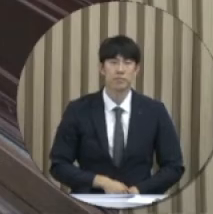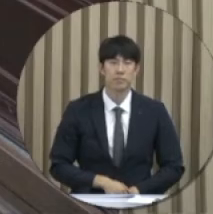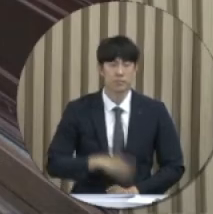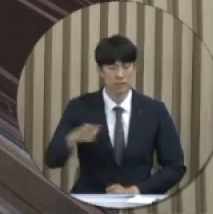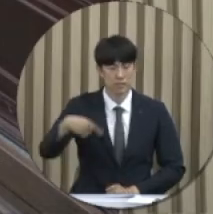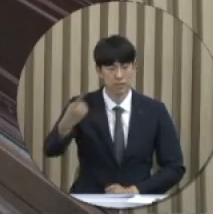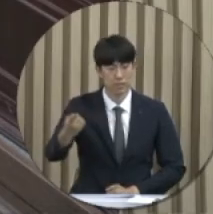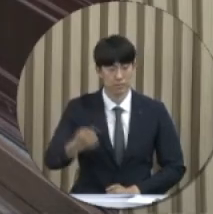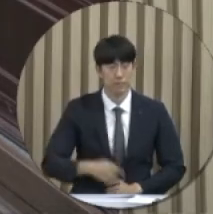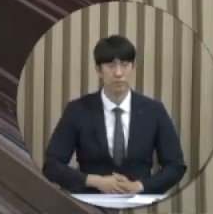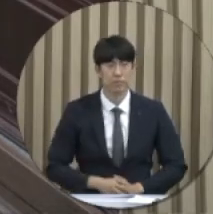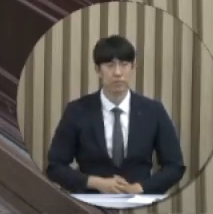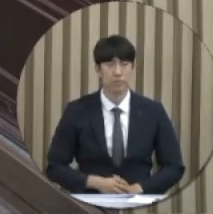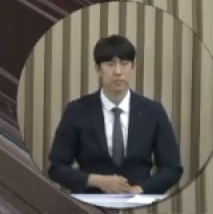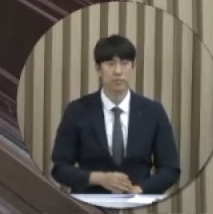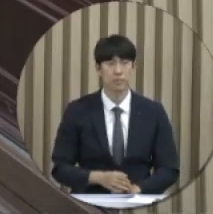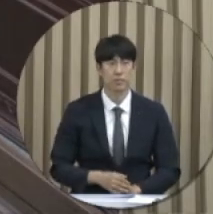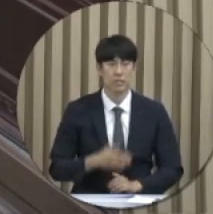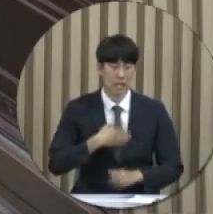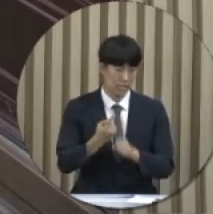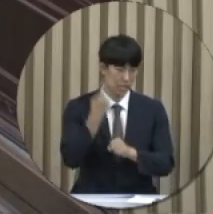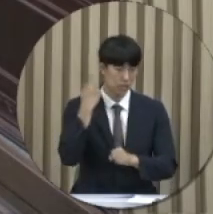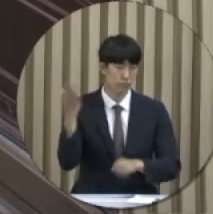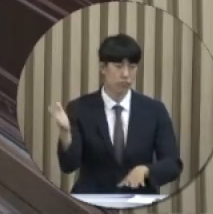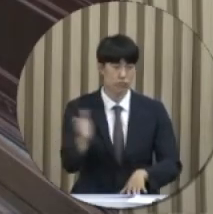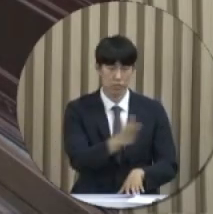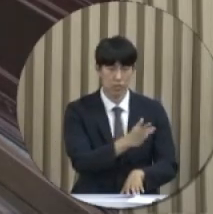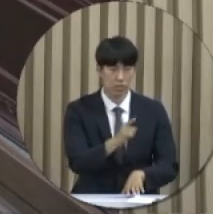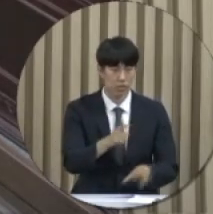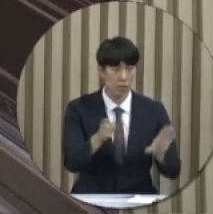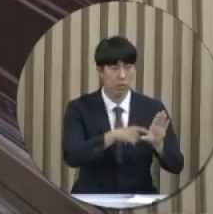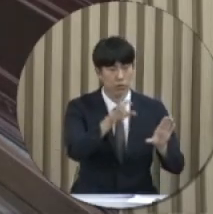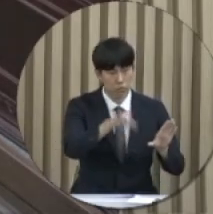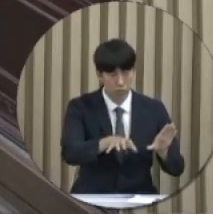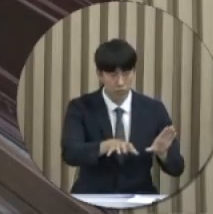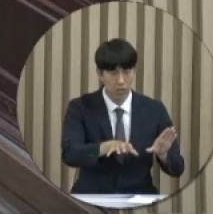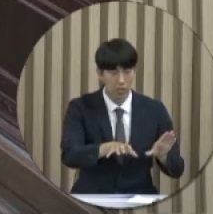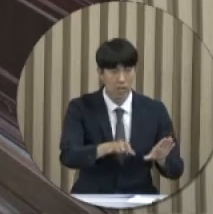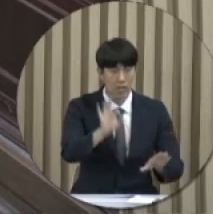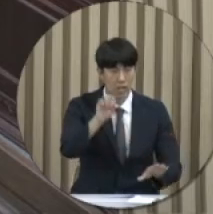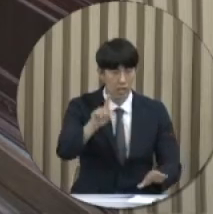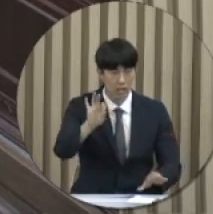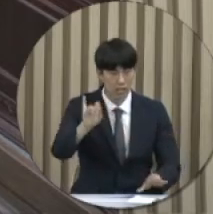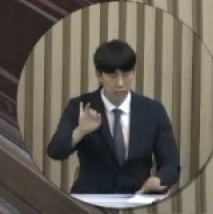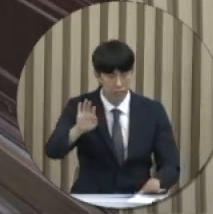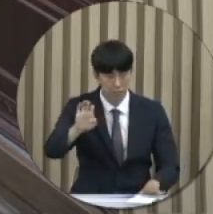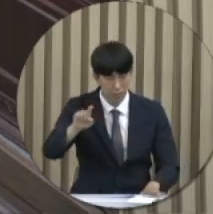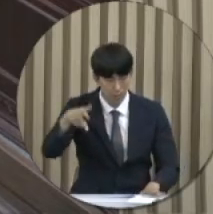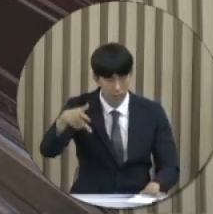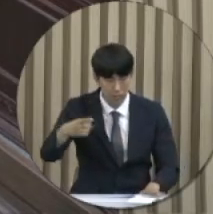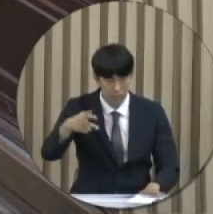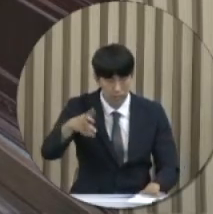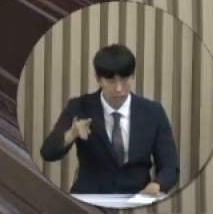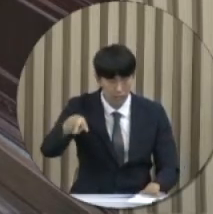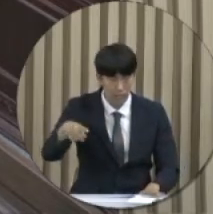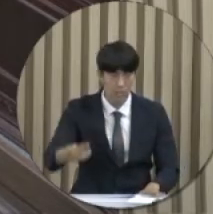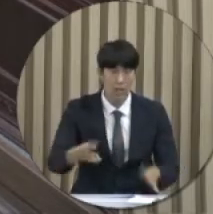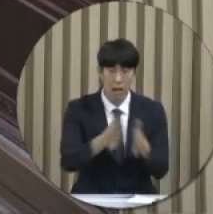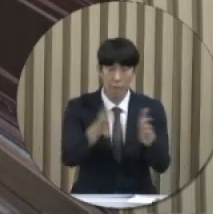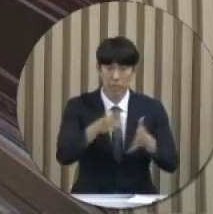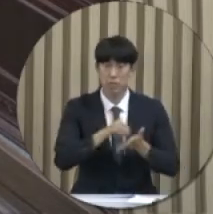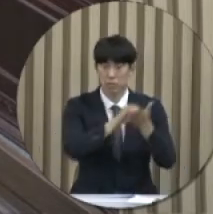다음 페이지를 볼까요? 최근 제가 그래서 작년부터 이 병점역 뒤에 아이파크 캐슬 아파트가 입주를